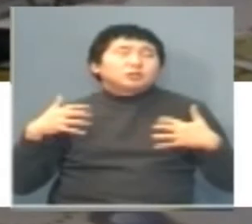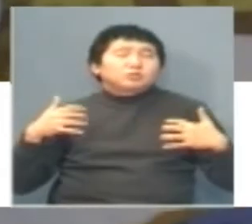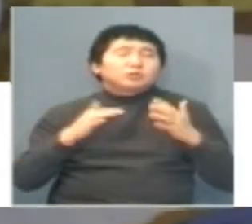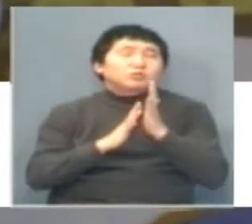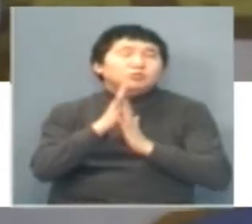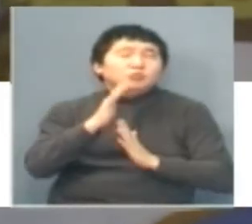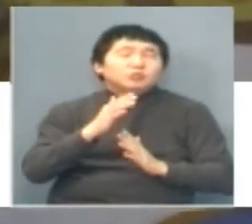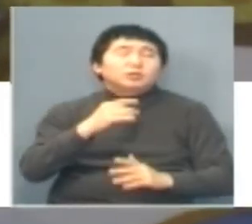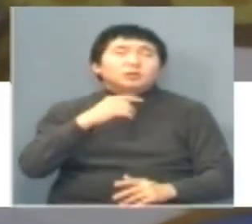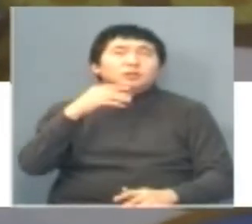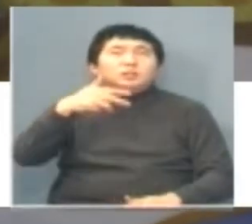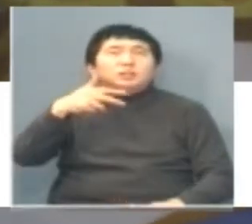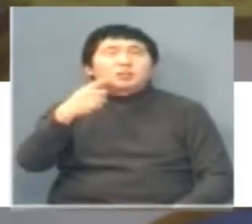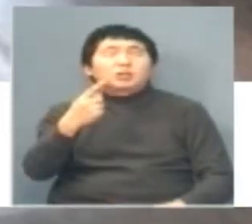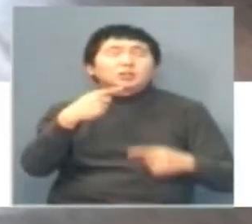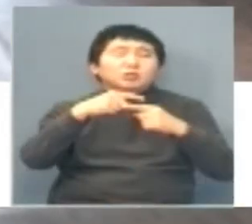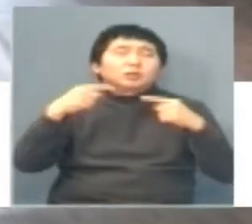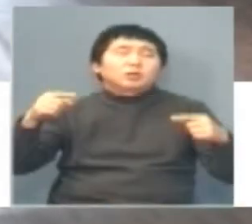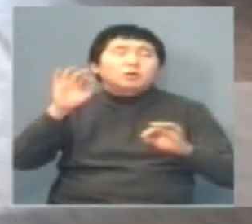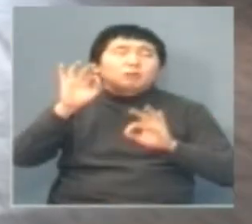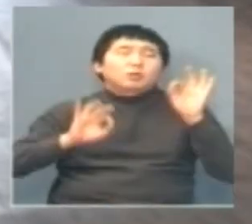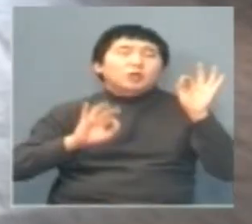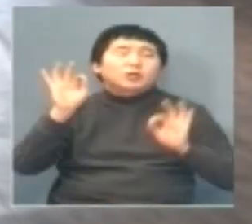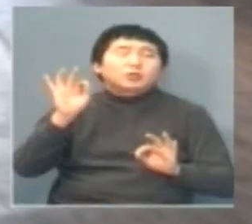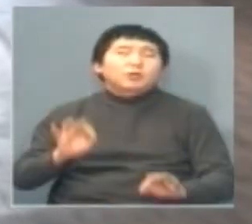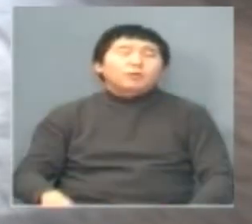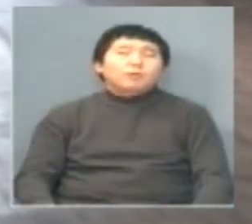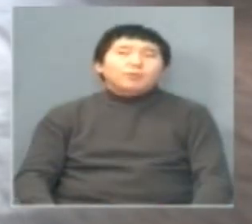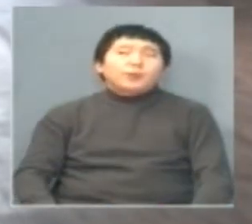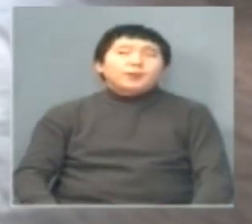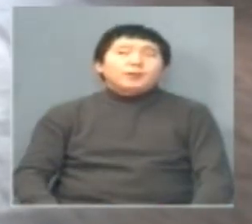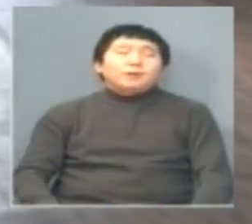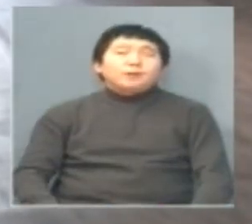птицеводство, 31 на другие проекты. Анна Коцерева, Куаныш Амантайулы, Максат Микметов, Алтай Ахпарат.